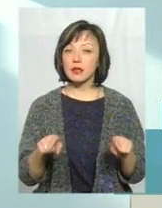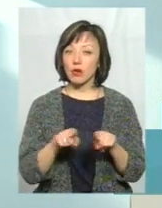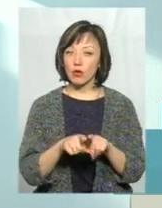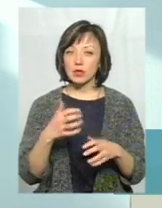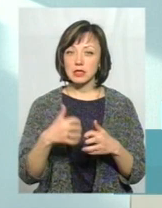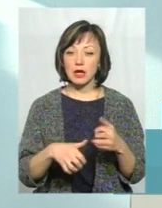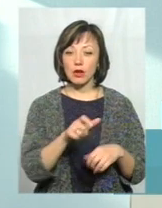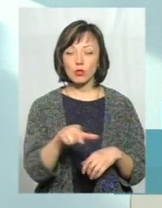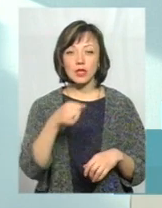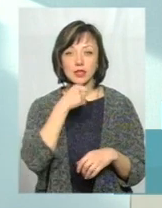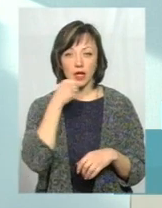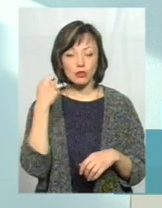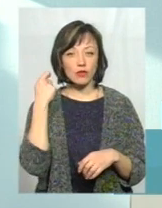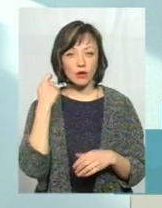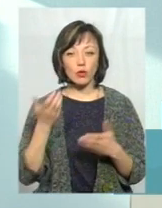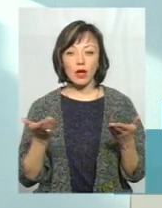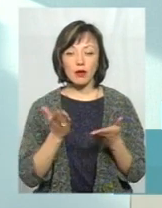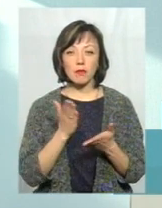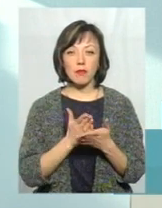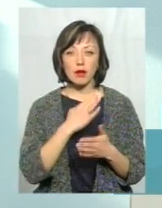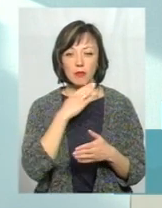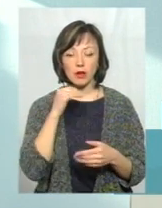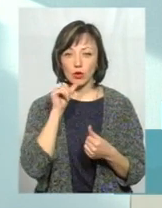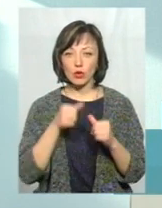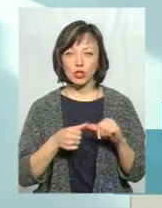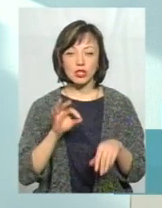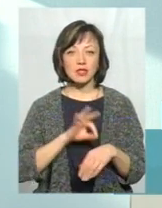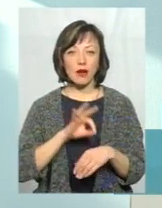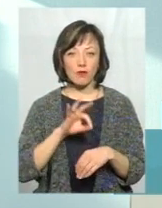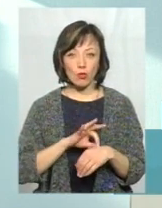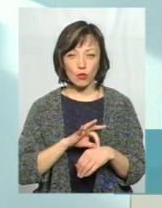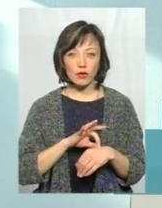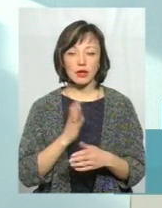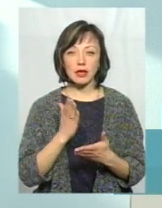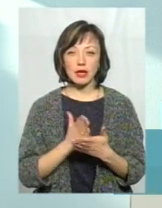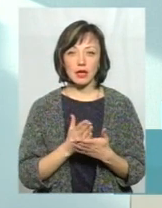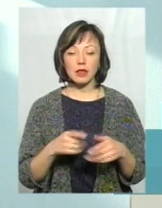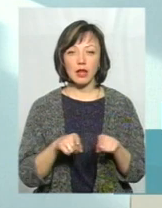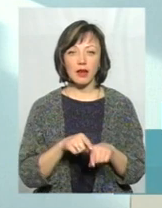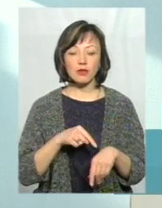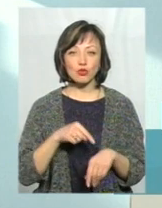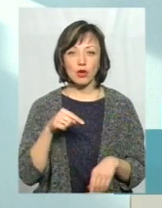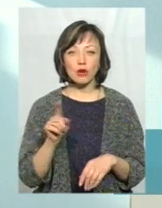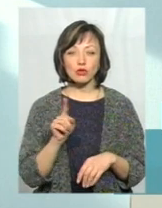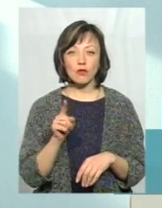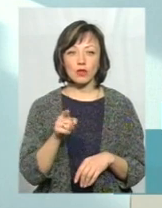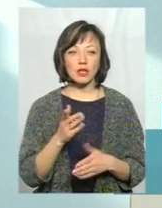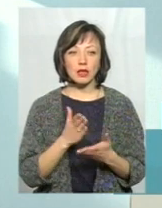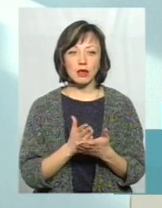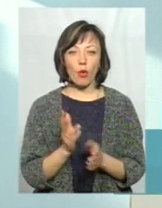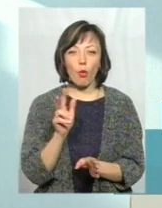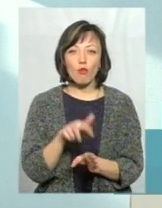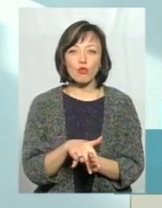серед людей старшого віку, які мають багато хронічних захворювань, є таке відчуття того, що вони є